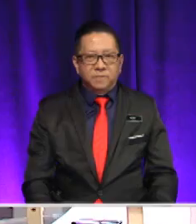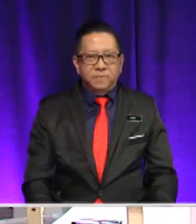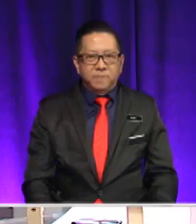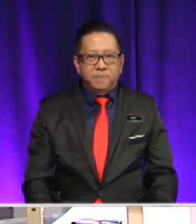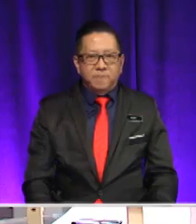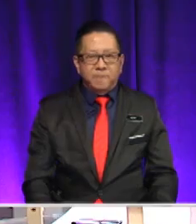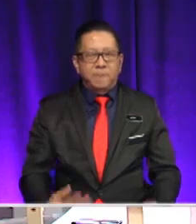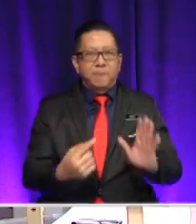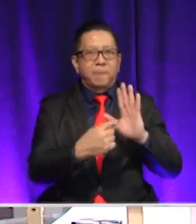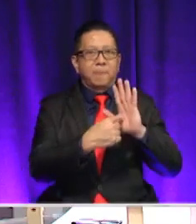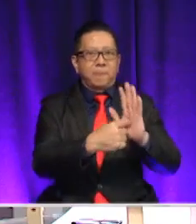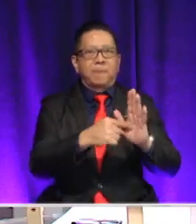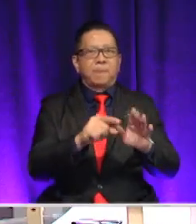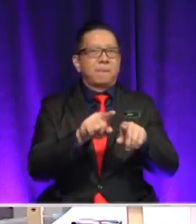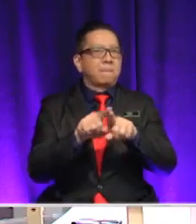perbedaan